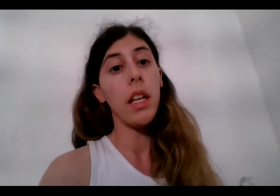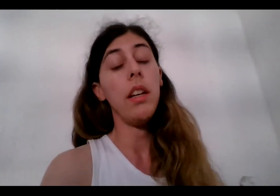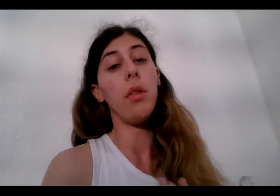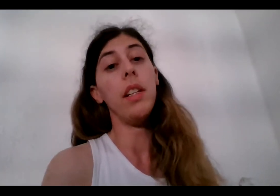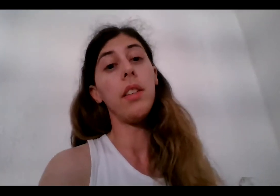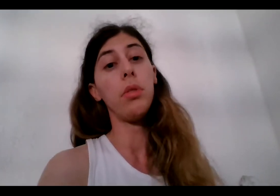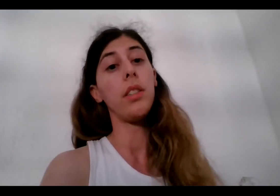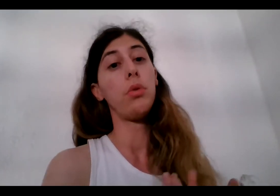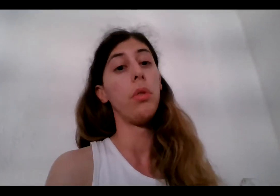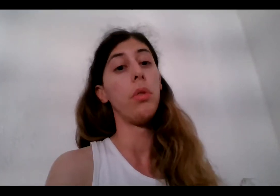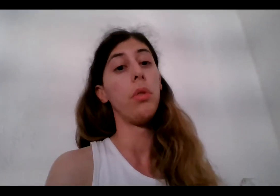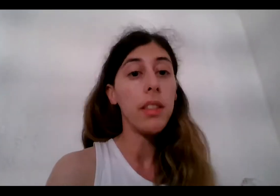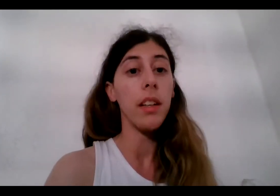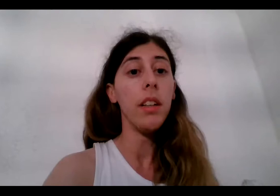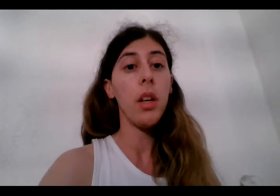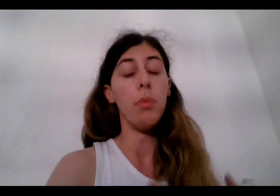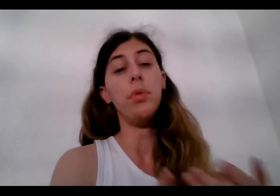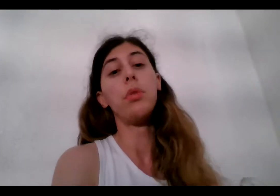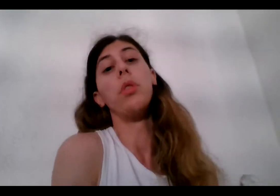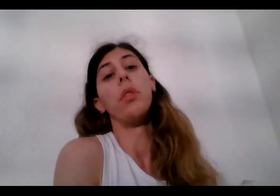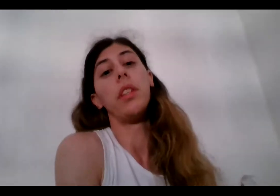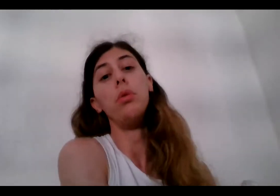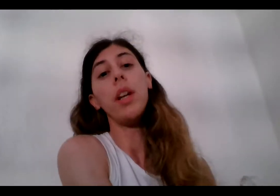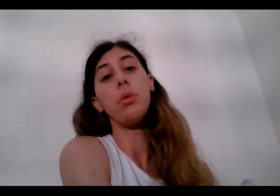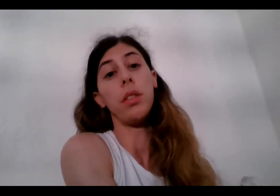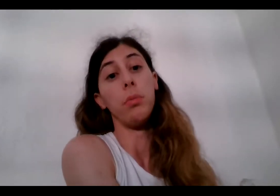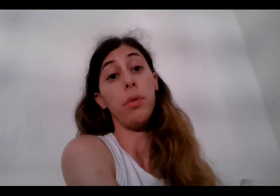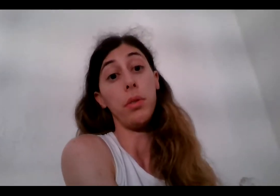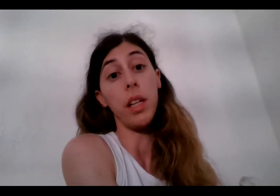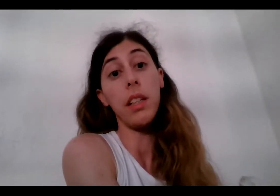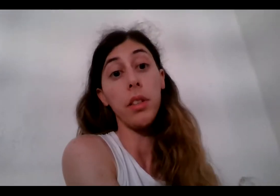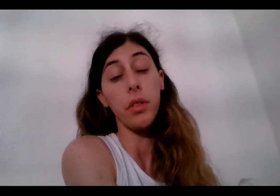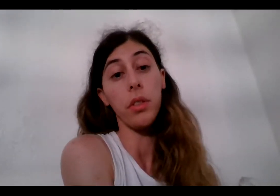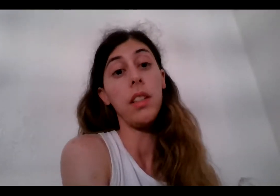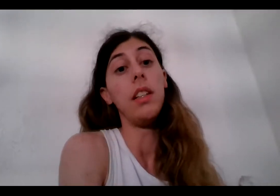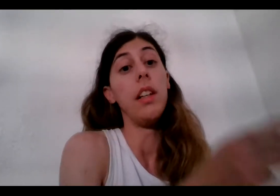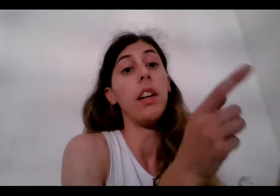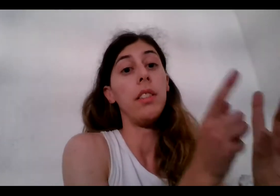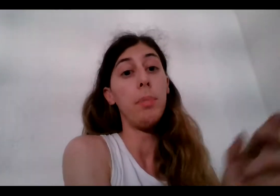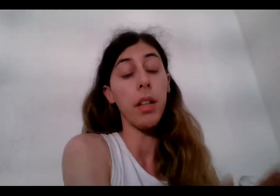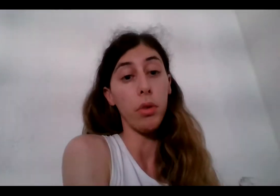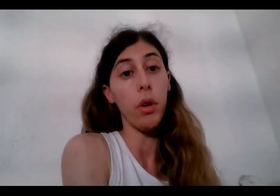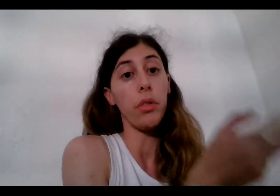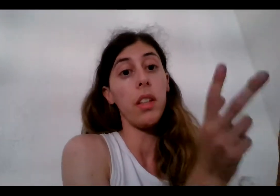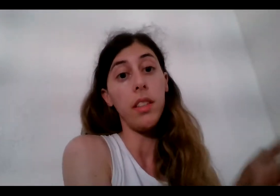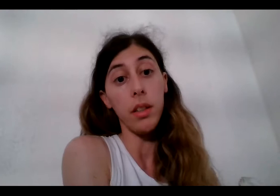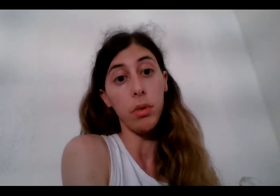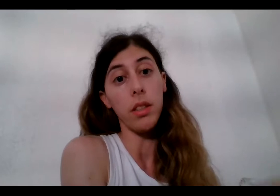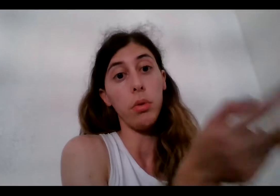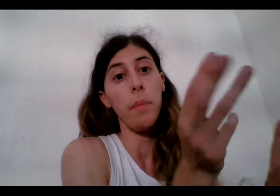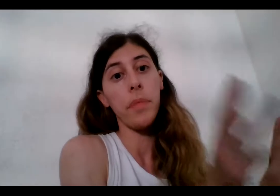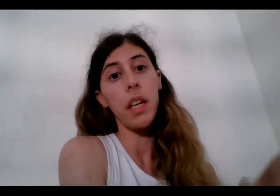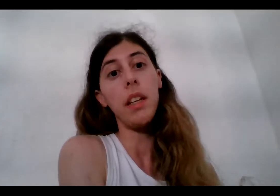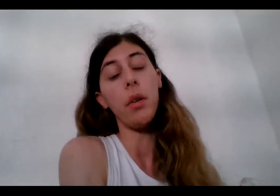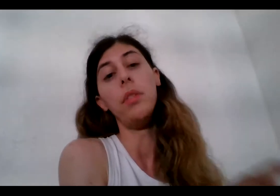soins, et les associations et les médecins, puisque dans cette nouvelle association professionnelle qui est de Transsanté, il y a des personnes trans, des